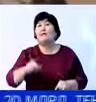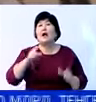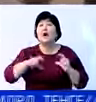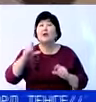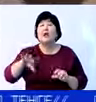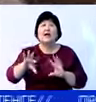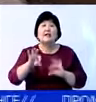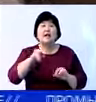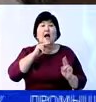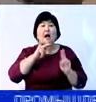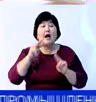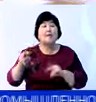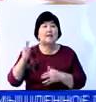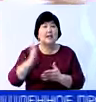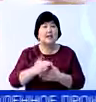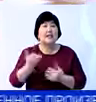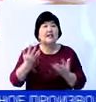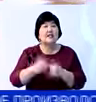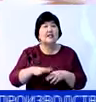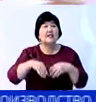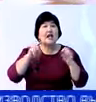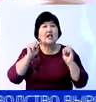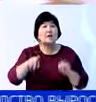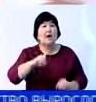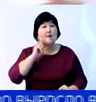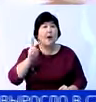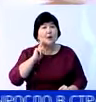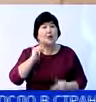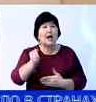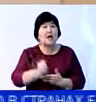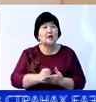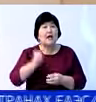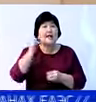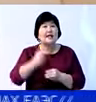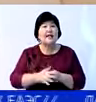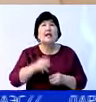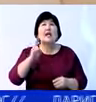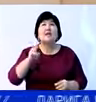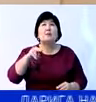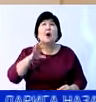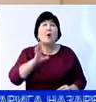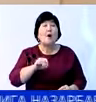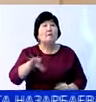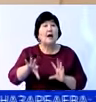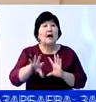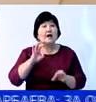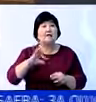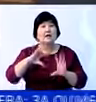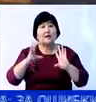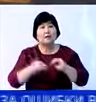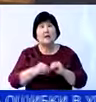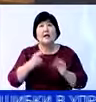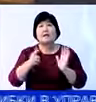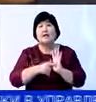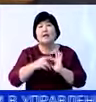За выборами следили наблюдатели из числа специалистов молодежного ресурсного центра НПО. По итогам выборов будут сформированы